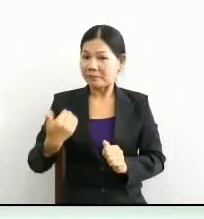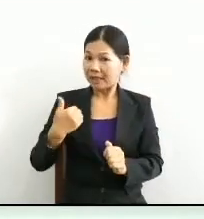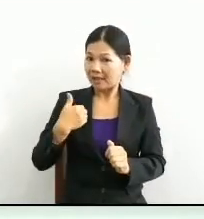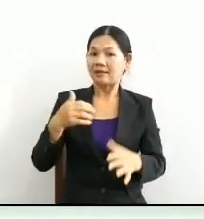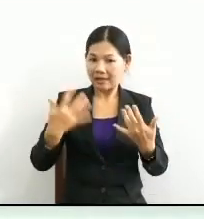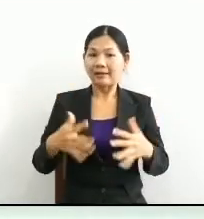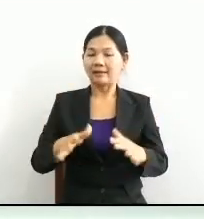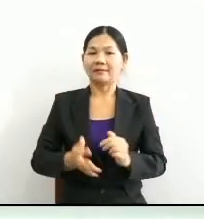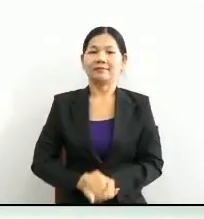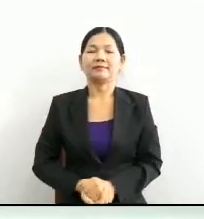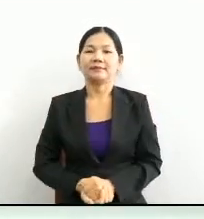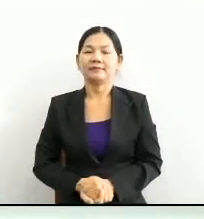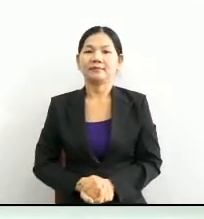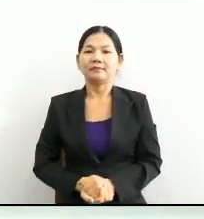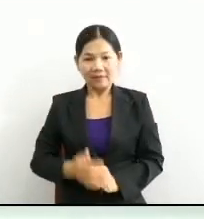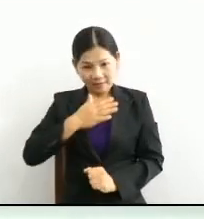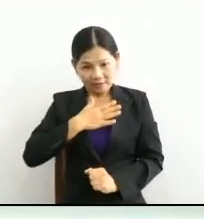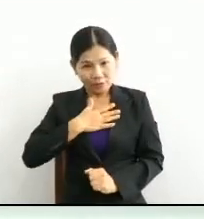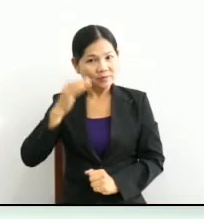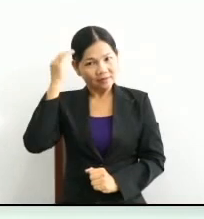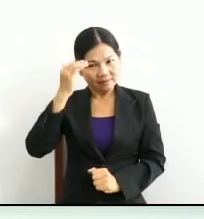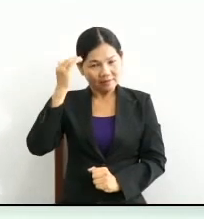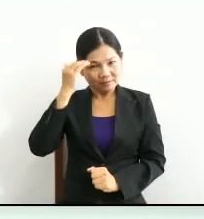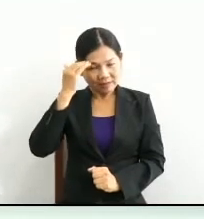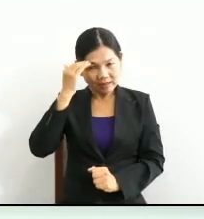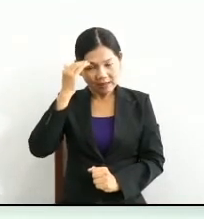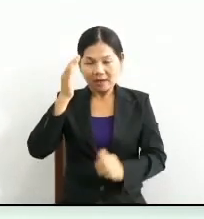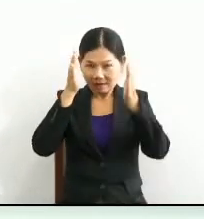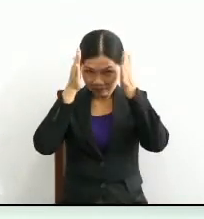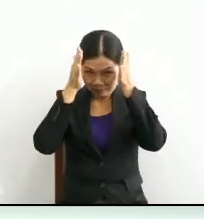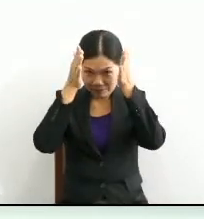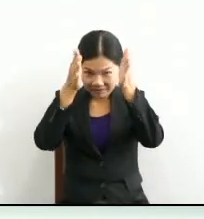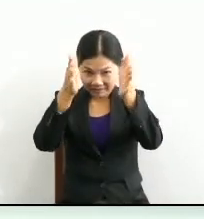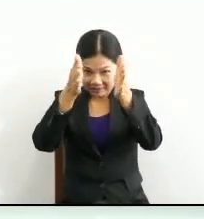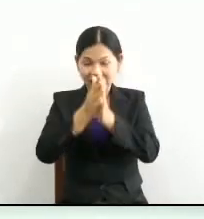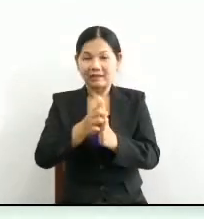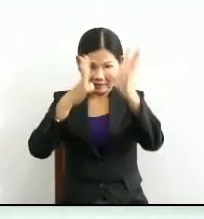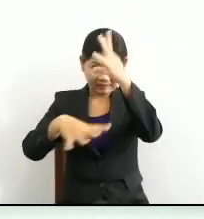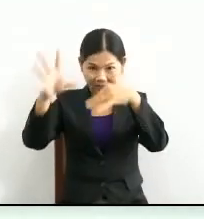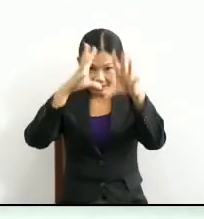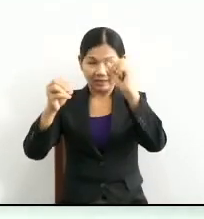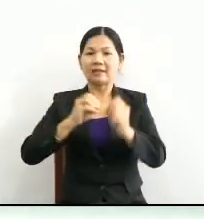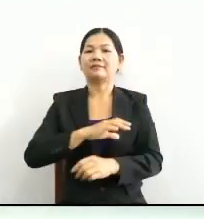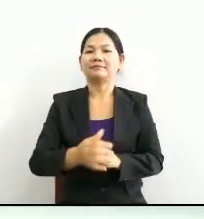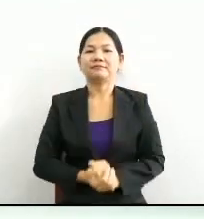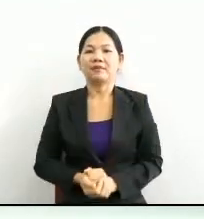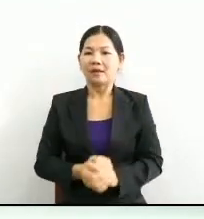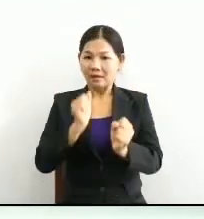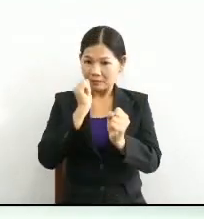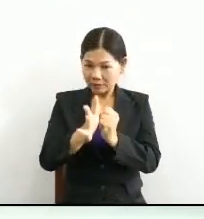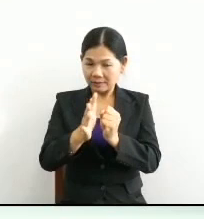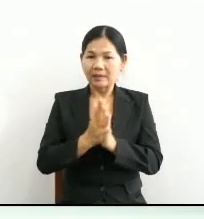Chà, nè cử xong khâm tha, con nâng dô kết tục đạc nông ca riêng thằng ọc này nè con nè. Chà, chẳng muốn dưỡng chập